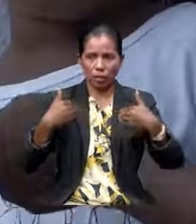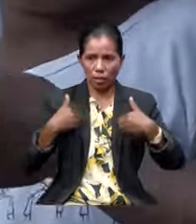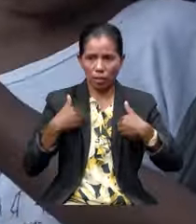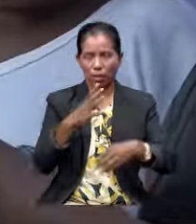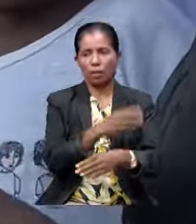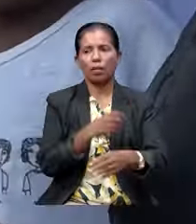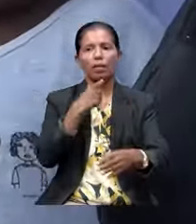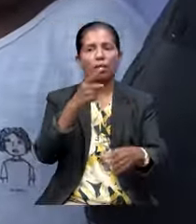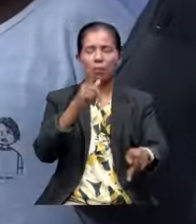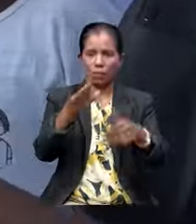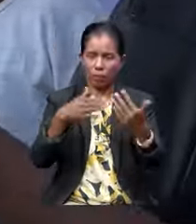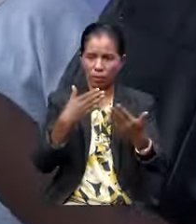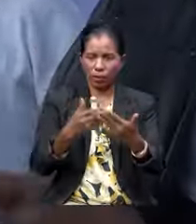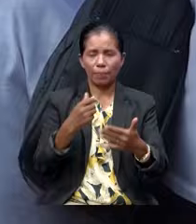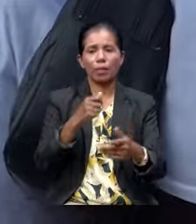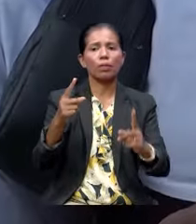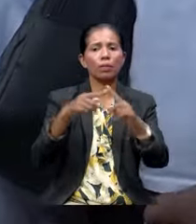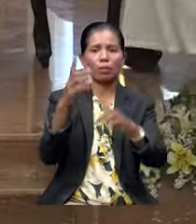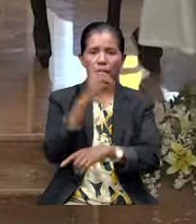haklake mbaya ma hotu hotu. Uhi nam papa